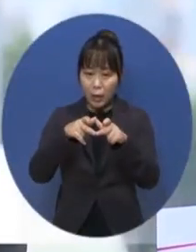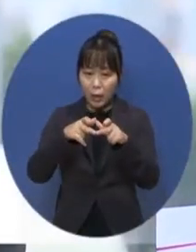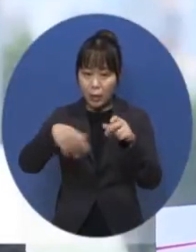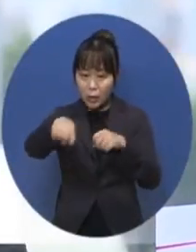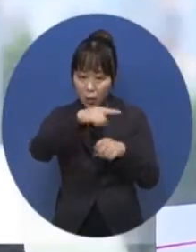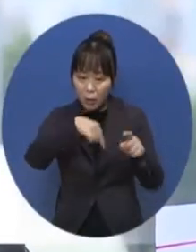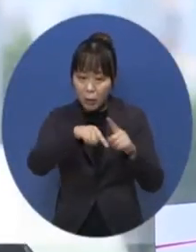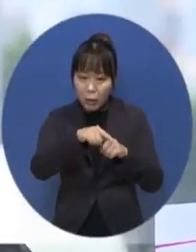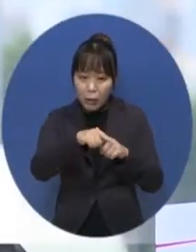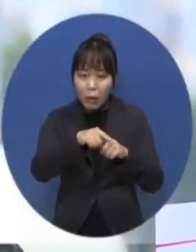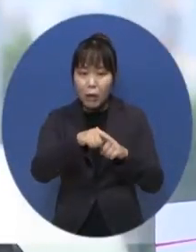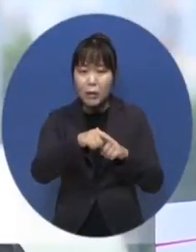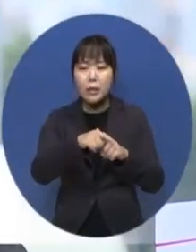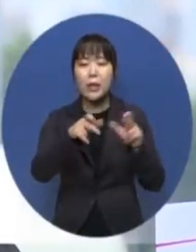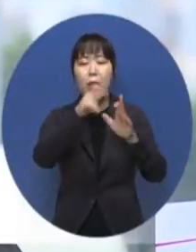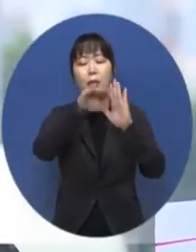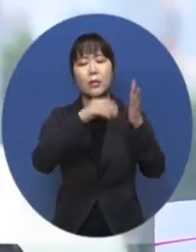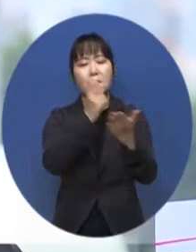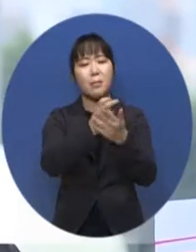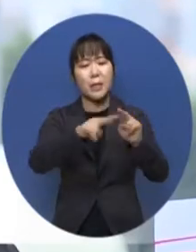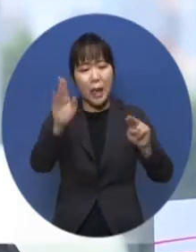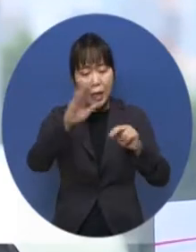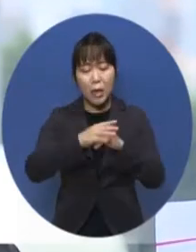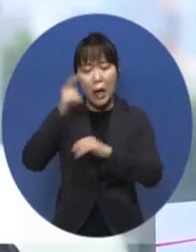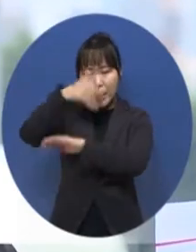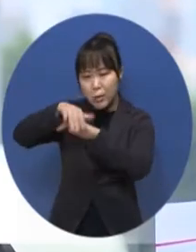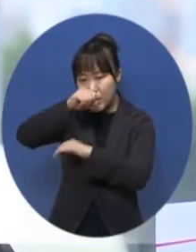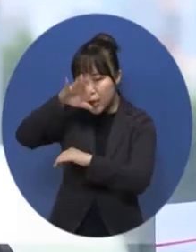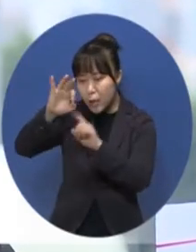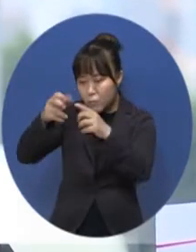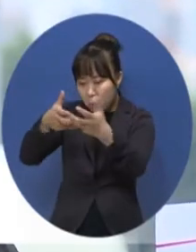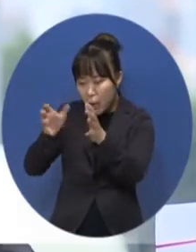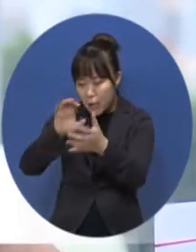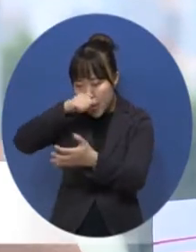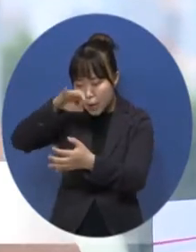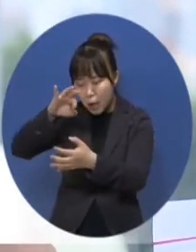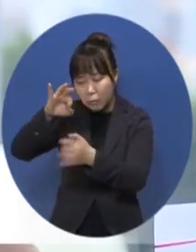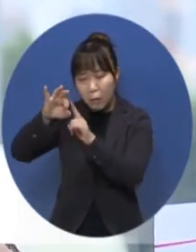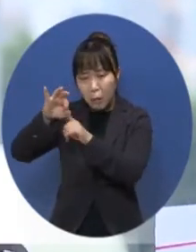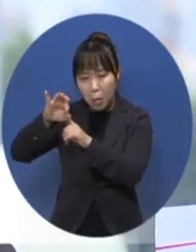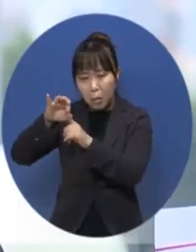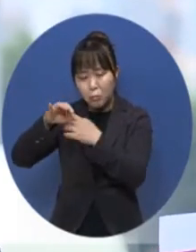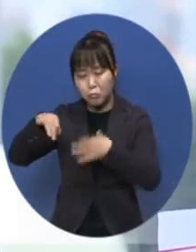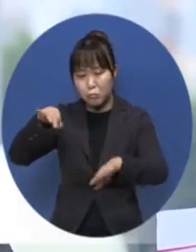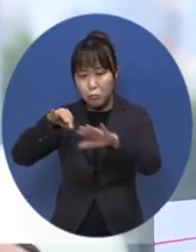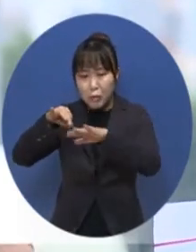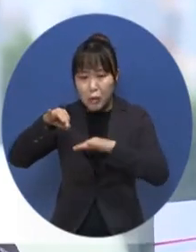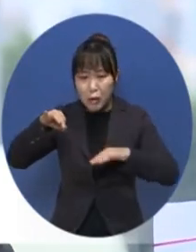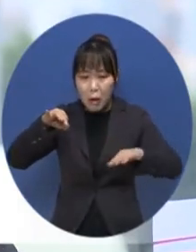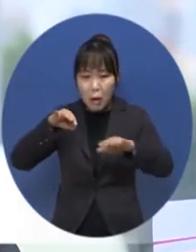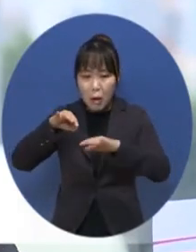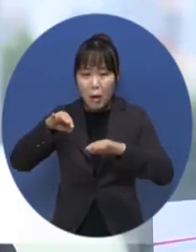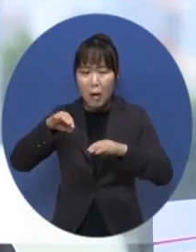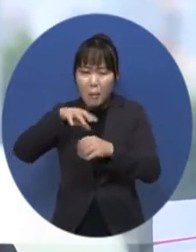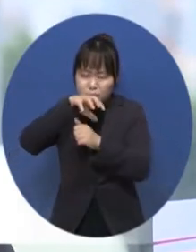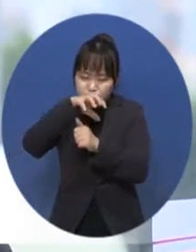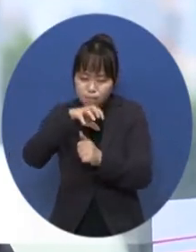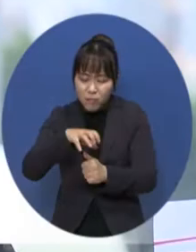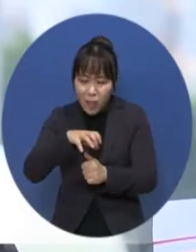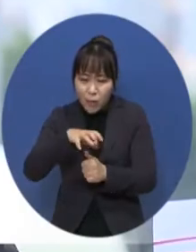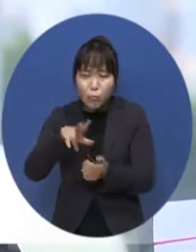아니라 기획재정부의 예산 중심에 가두어서 우리를 묶고 있는 이 문제에